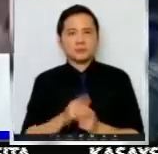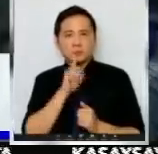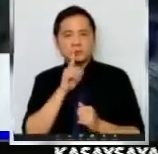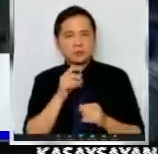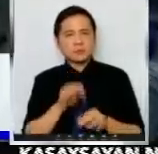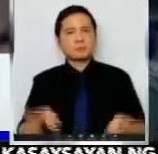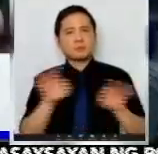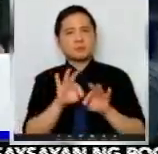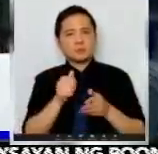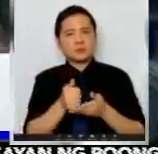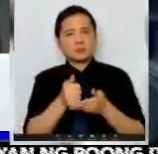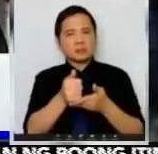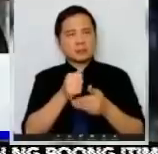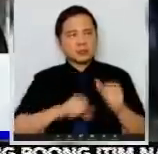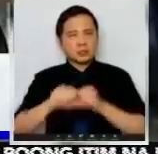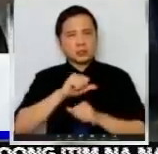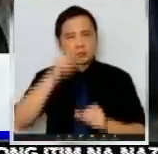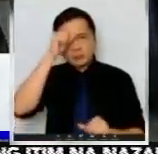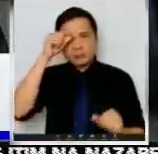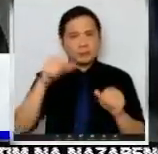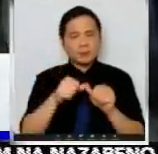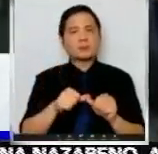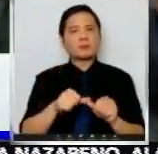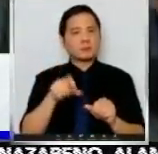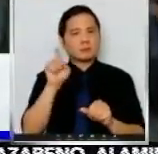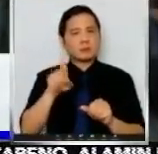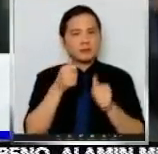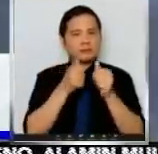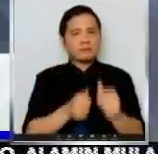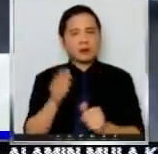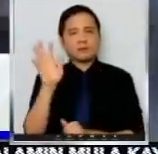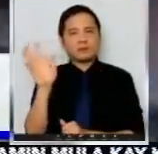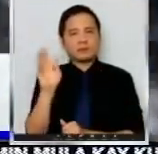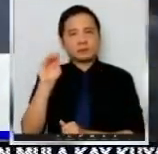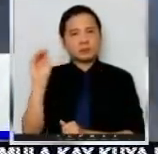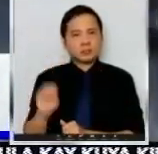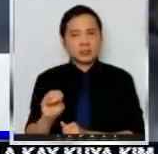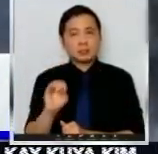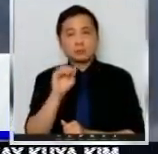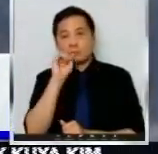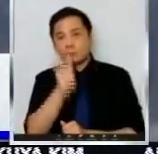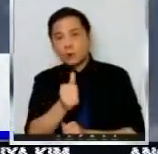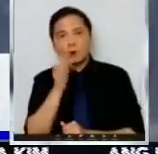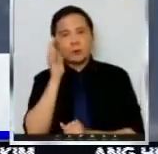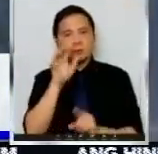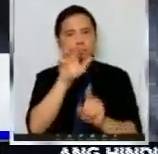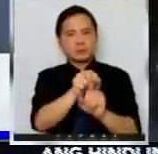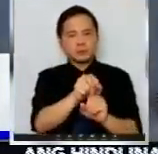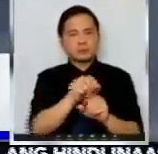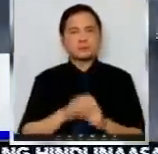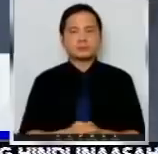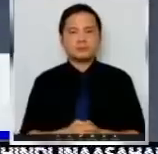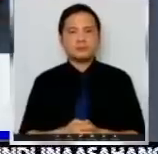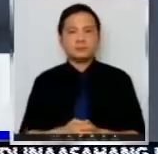ang authorized na isasakay po nila. Bukas na bukas po ay manguhuli na po tayo. Babala ng pulisya. Bukas magsisimula